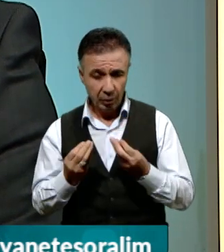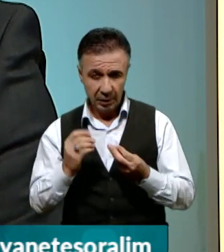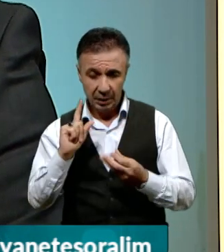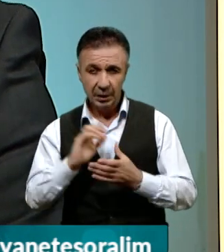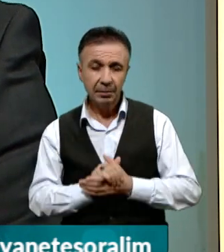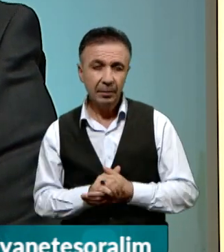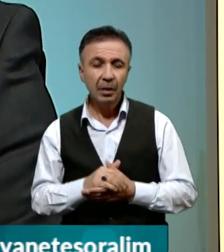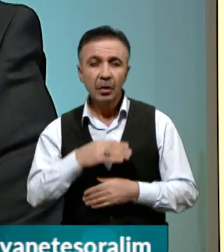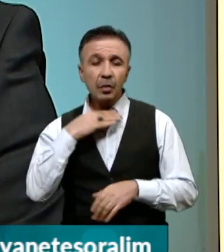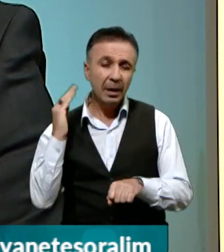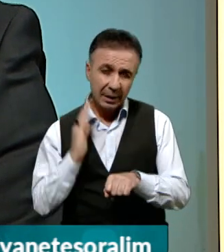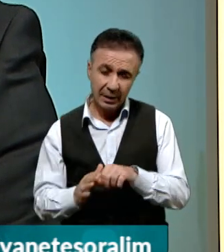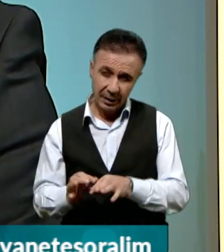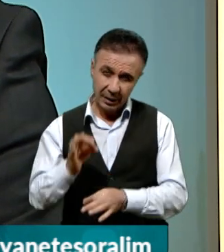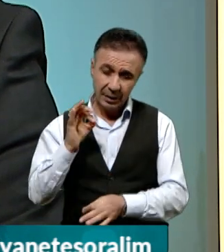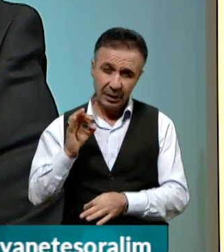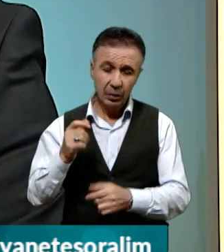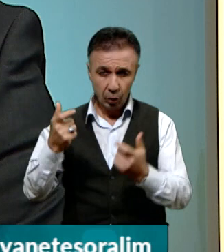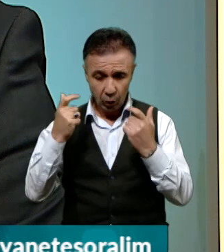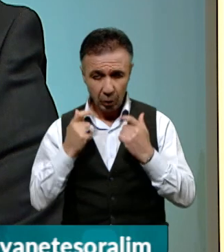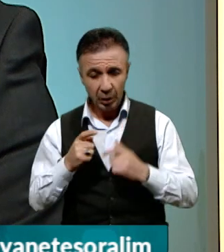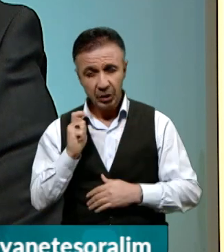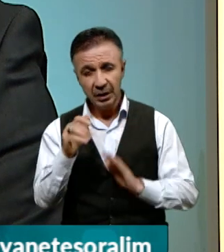Kurban kesecek kişinin de yükümlülük şartlarından birisi de